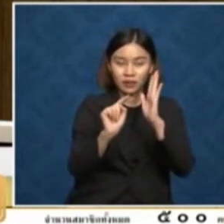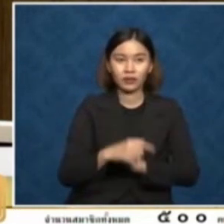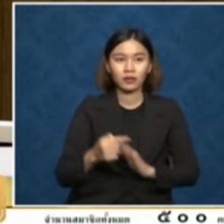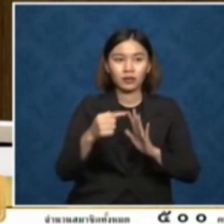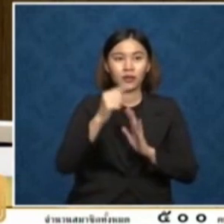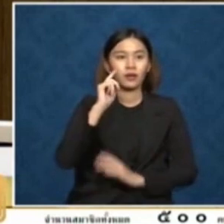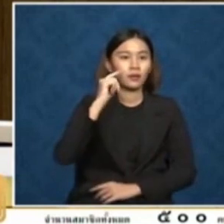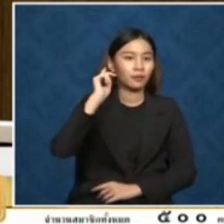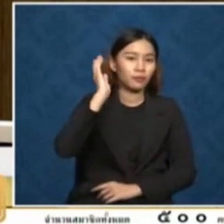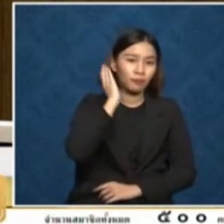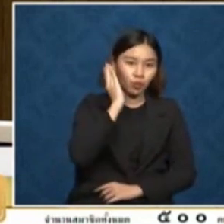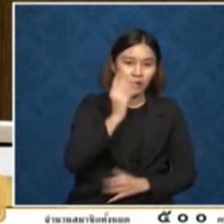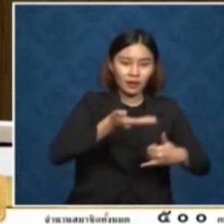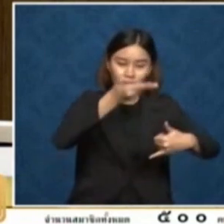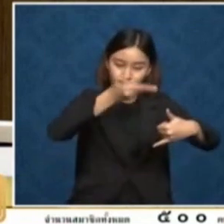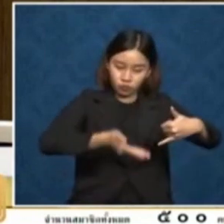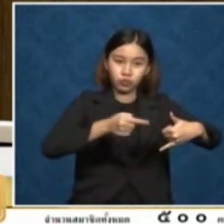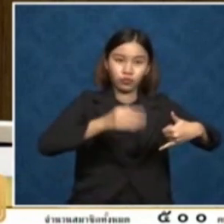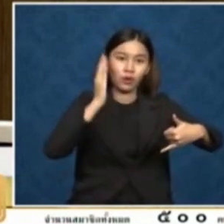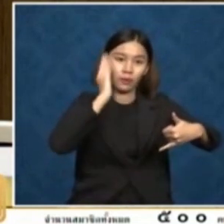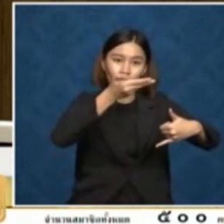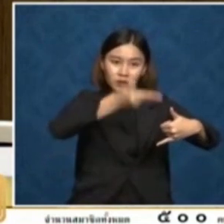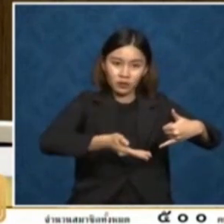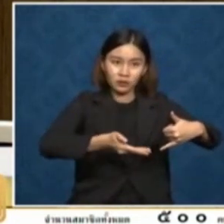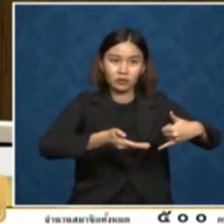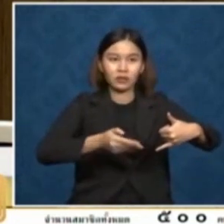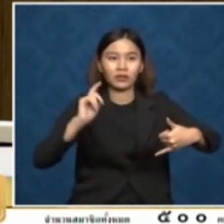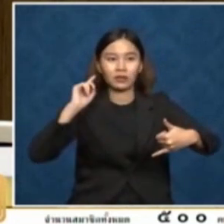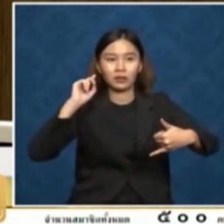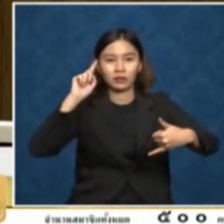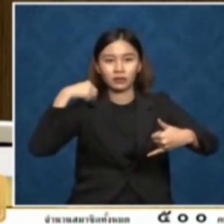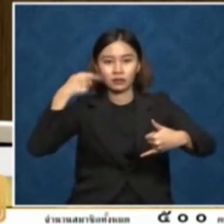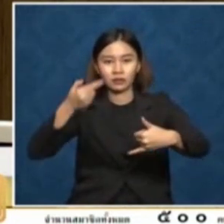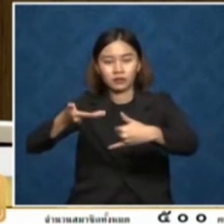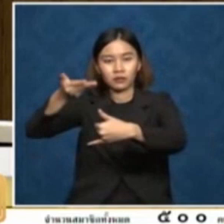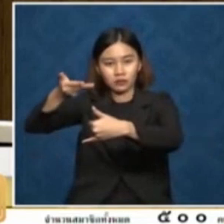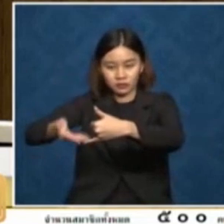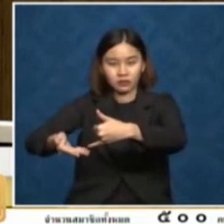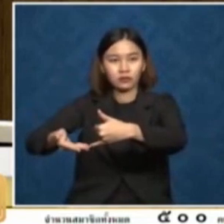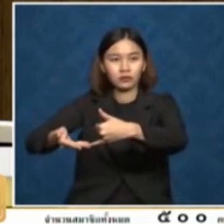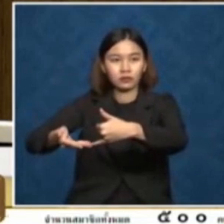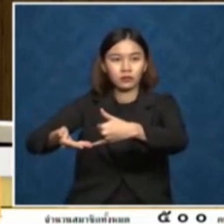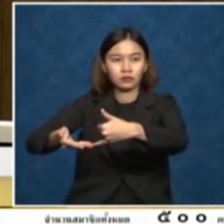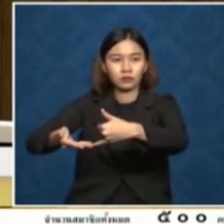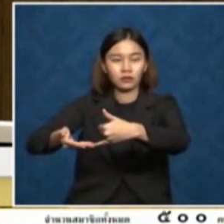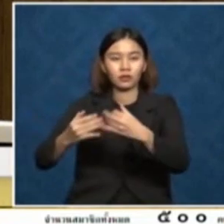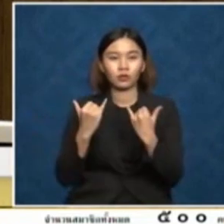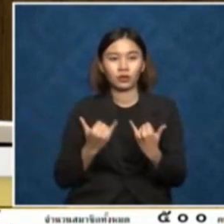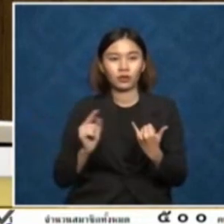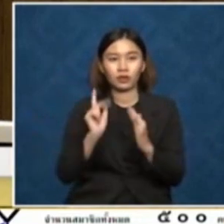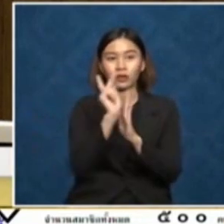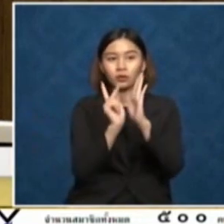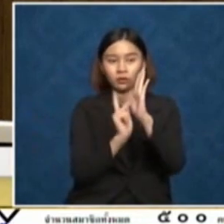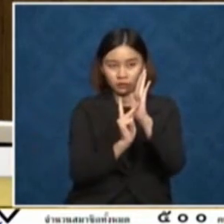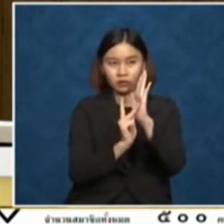าเพศชายคือเพศทางกายภาพเพศหญิงคือเพศทางกายภาพแต่วัน